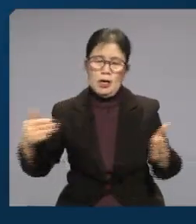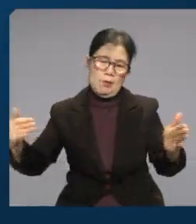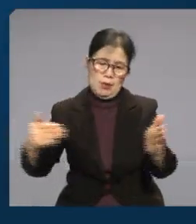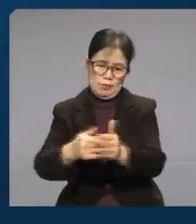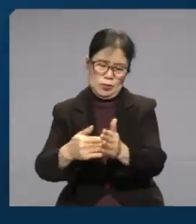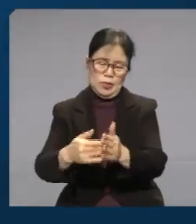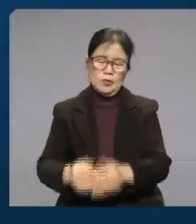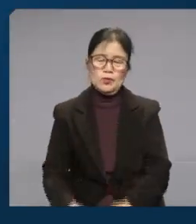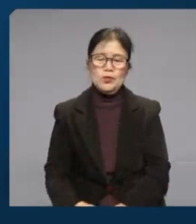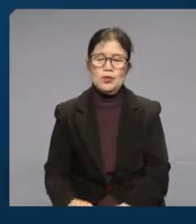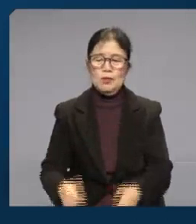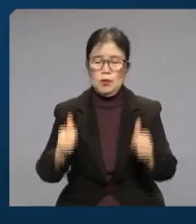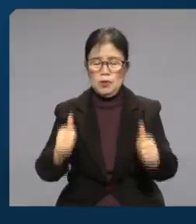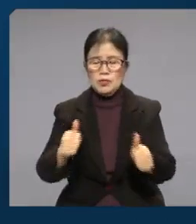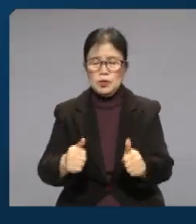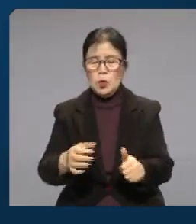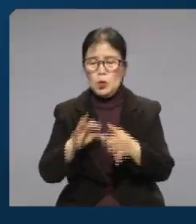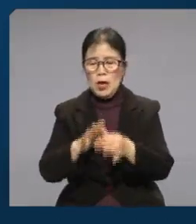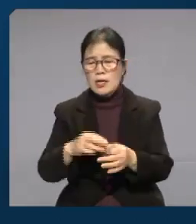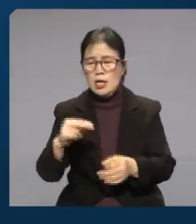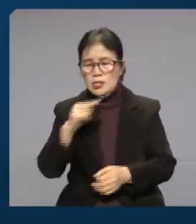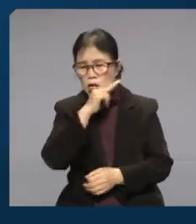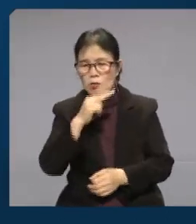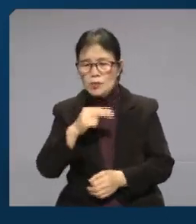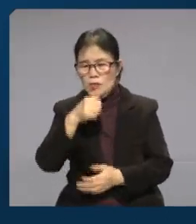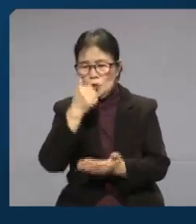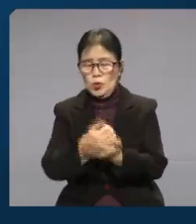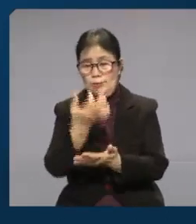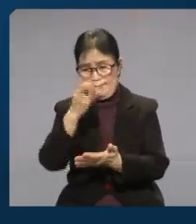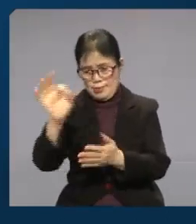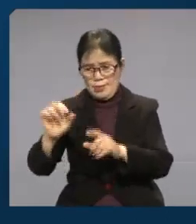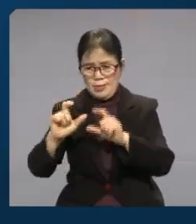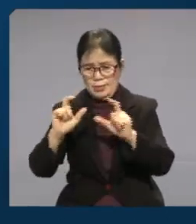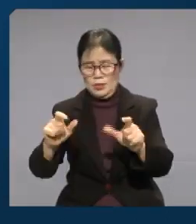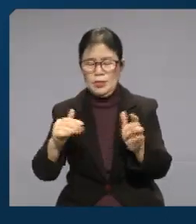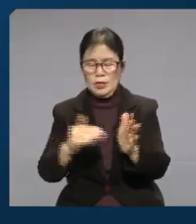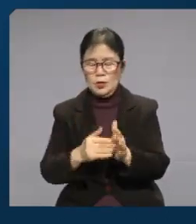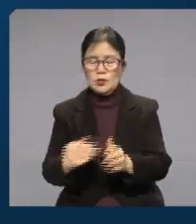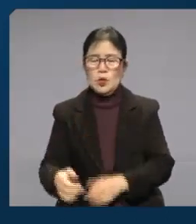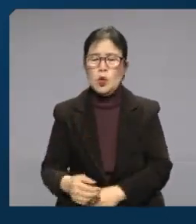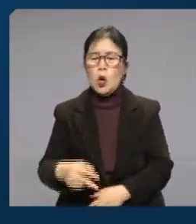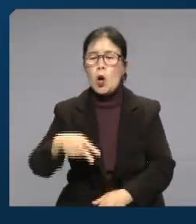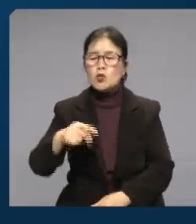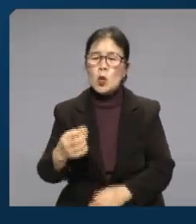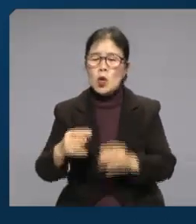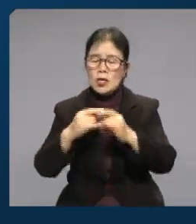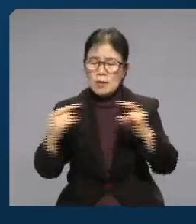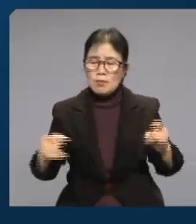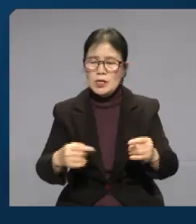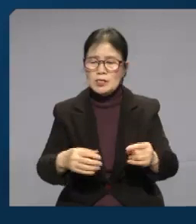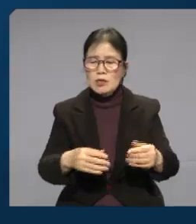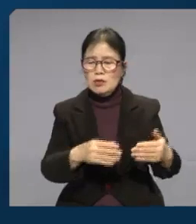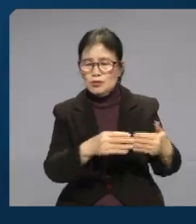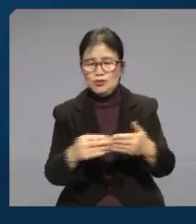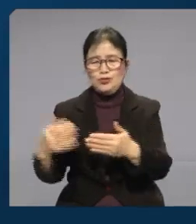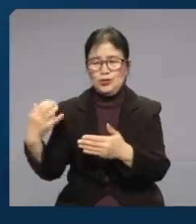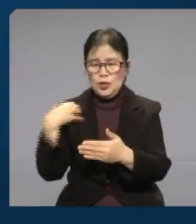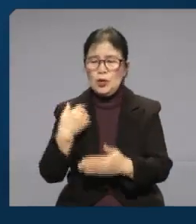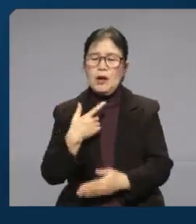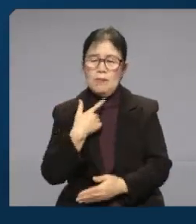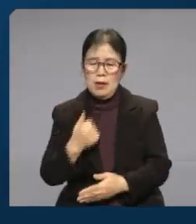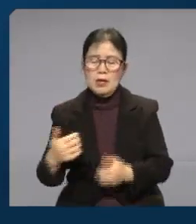마무리됐고 법원서도 관련 혐의 유죄가 선고된 점, 송 전 대표 캠프에서 주도적 역할을 한 점 등을